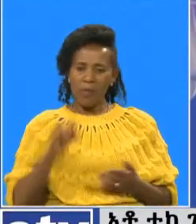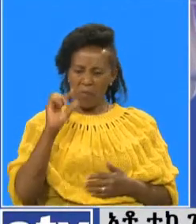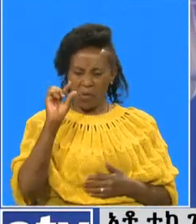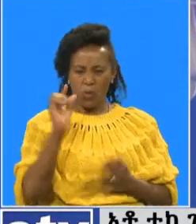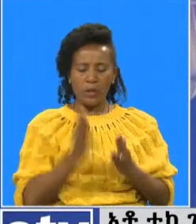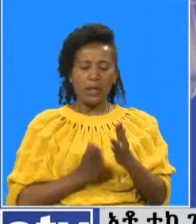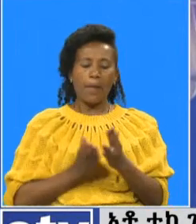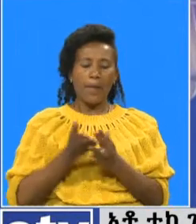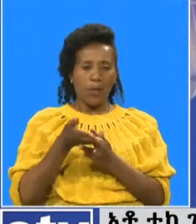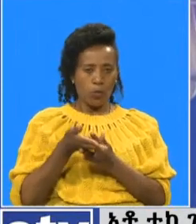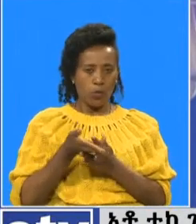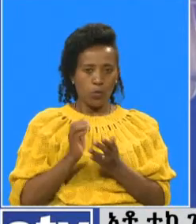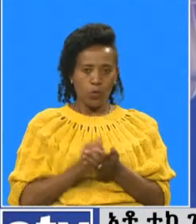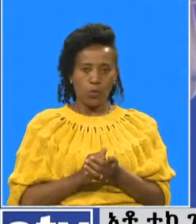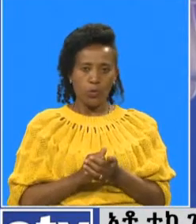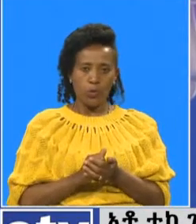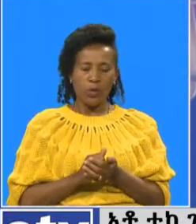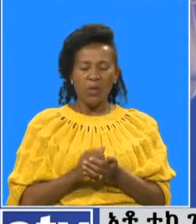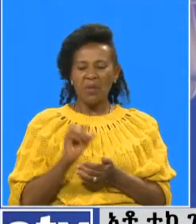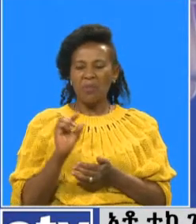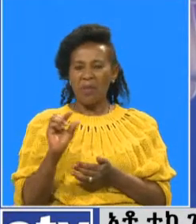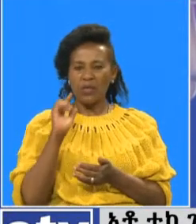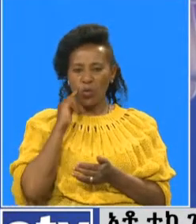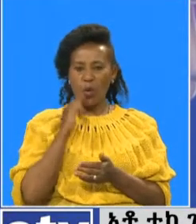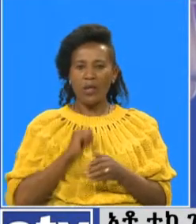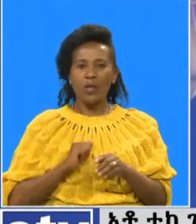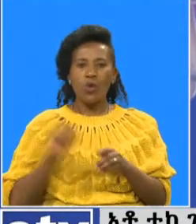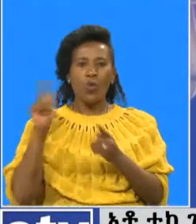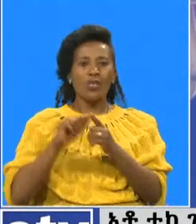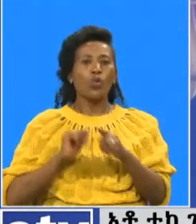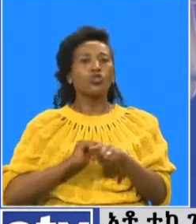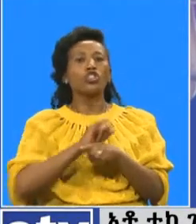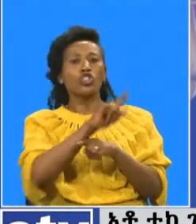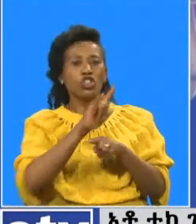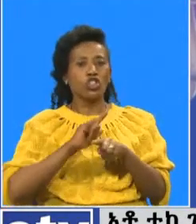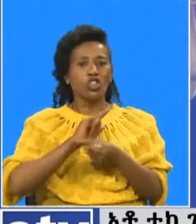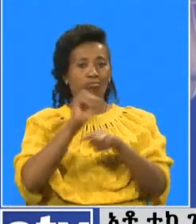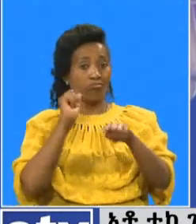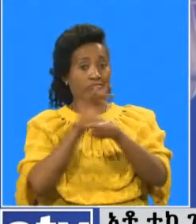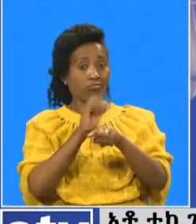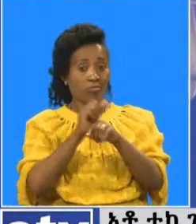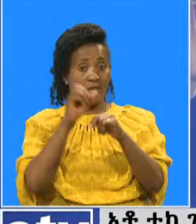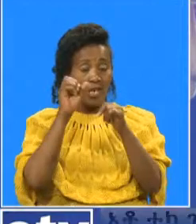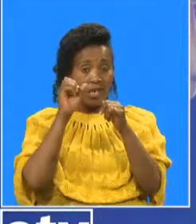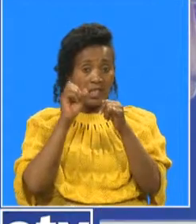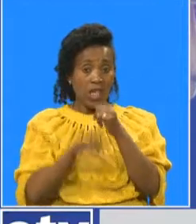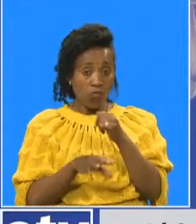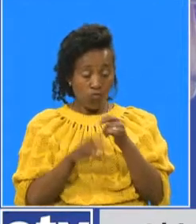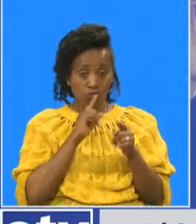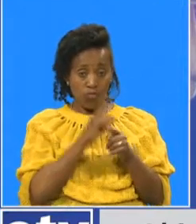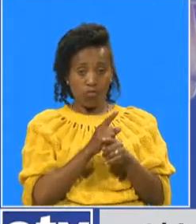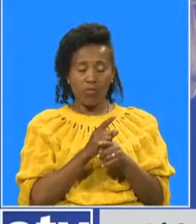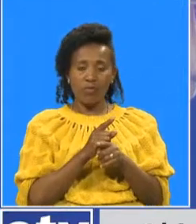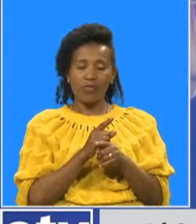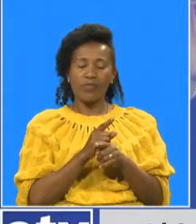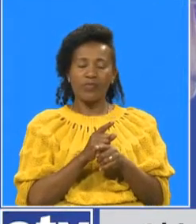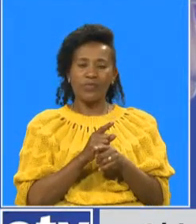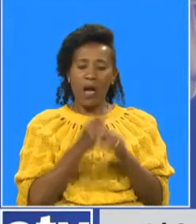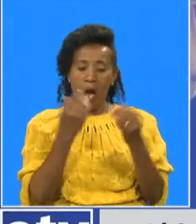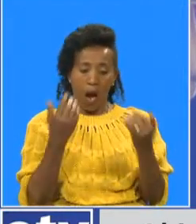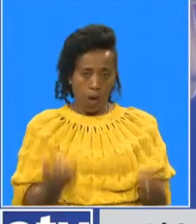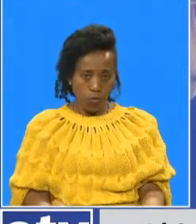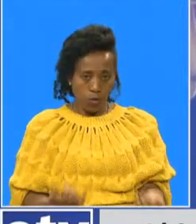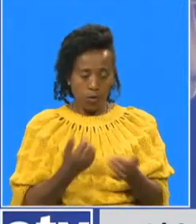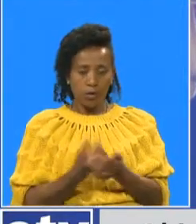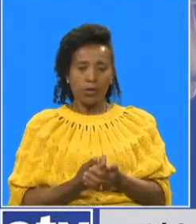በተወሰነ መልኩ ኢቨን ኤክስፖርተሮች በአምራች ዘርፍ ያሉ ኤክስፖርተሮችም